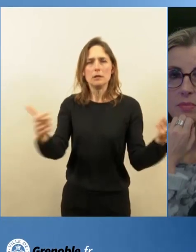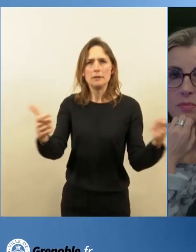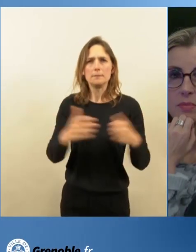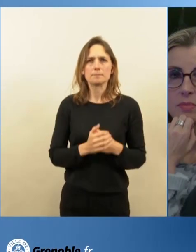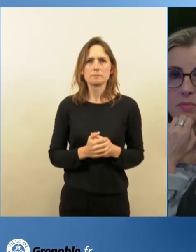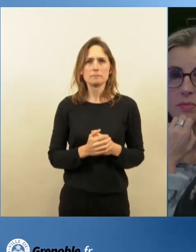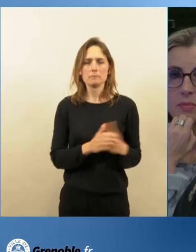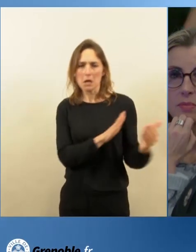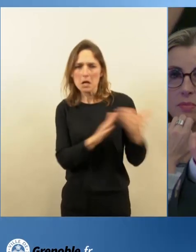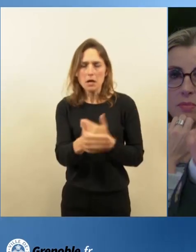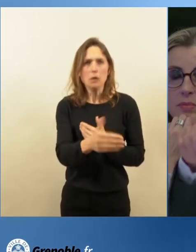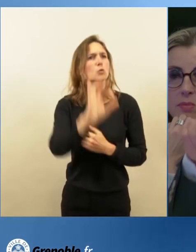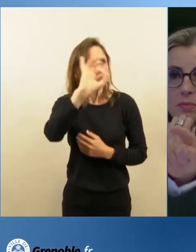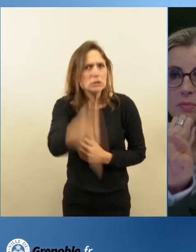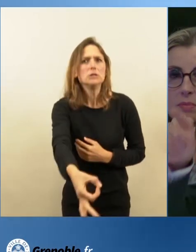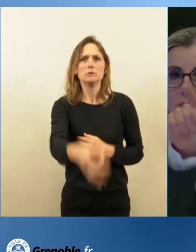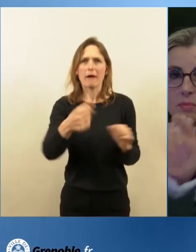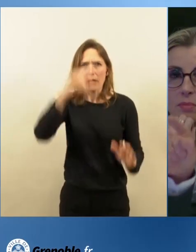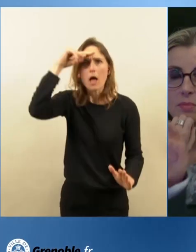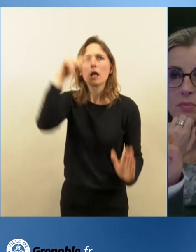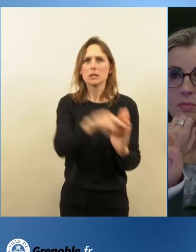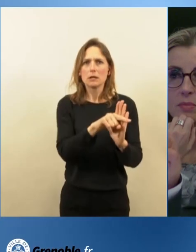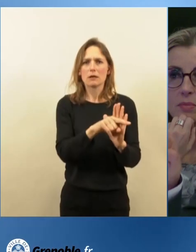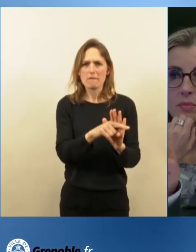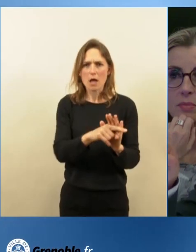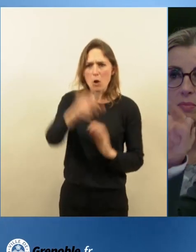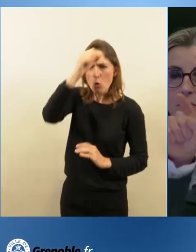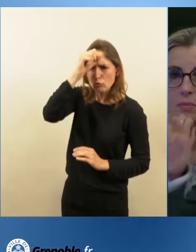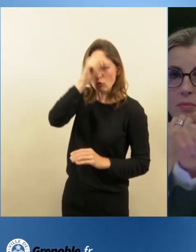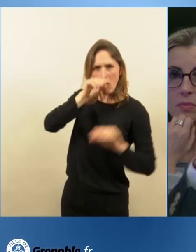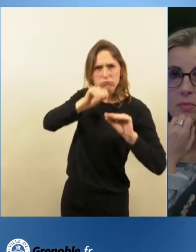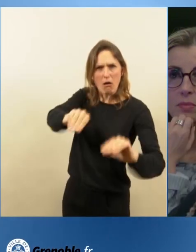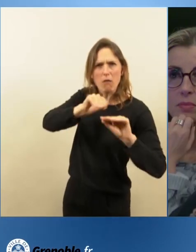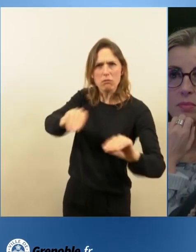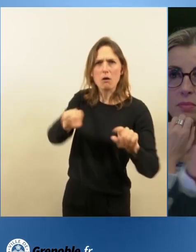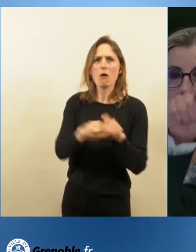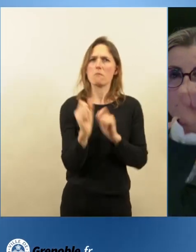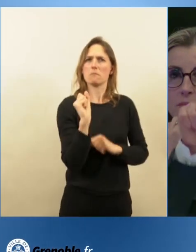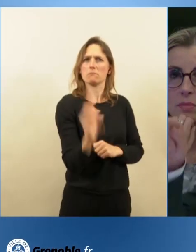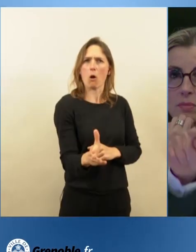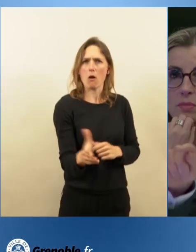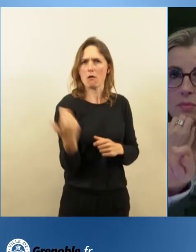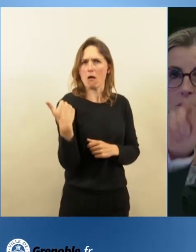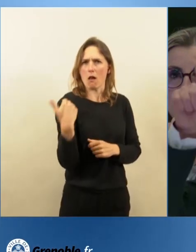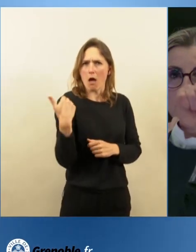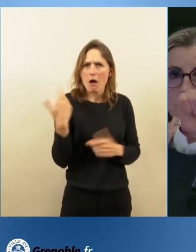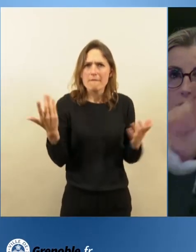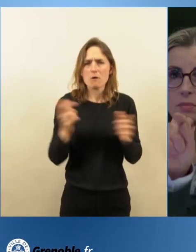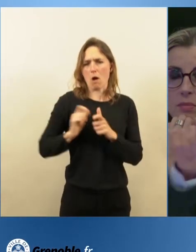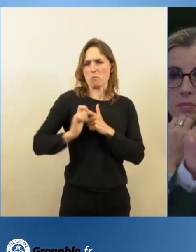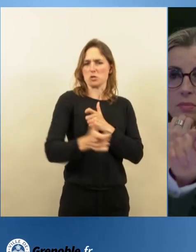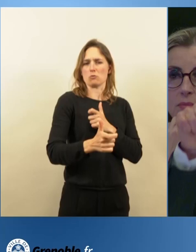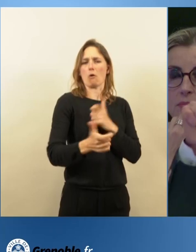de faire oui en matière d'éthique à donner des leçons aux autres à faire comme Eric piole tout à l'heure sortir des procédures